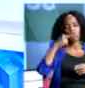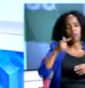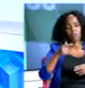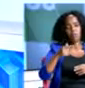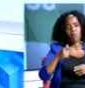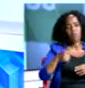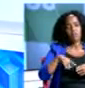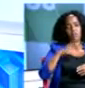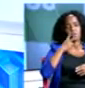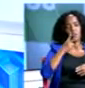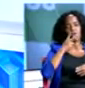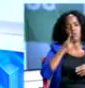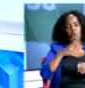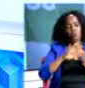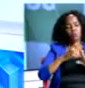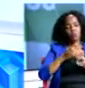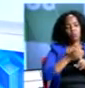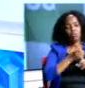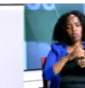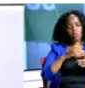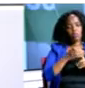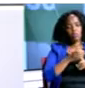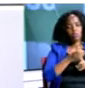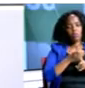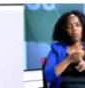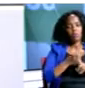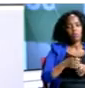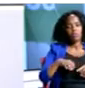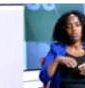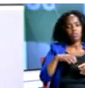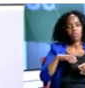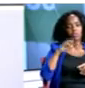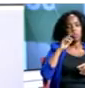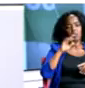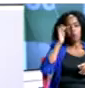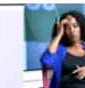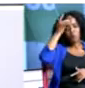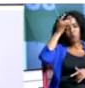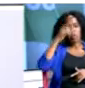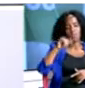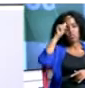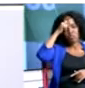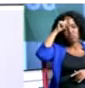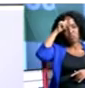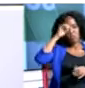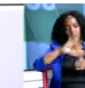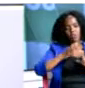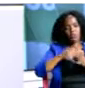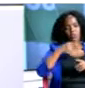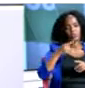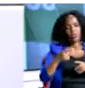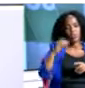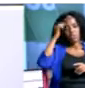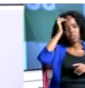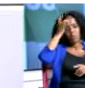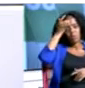wajjin yookaan sijaara xuxxuu wajjin wal qabate namoota kan qabatu. Akkasumas dhibeen akka TB, dhibeewwan akka HIV yookaan AIDS, dhibeewwan